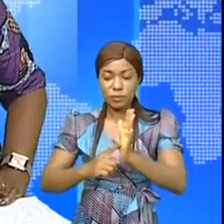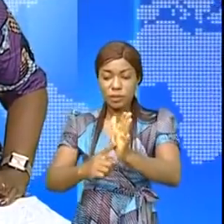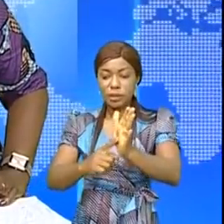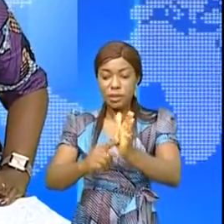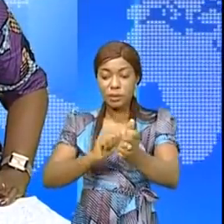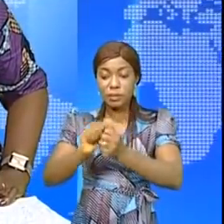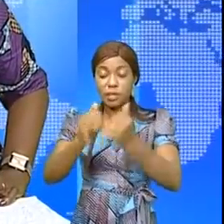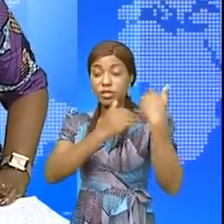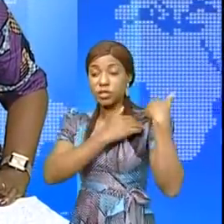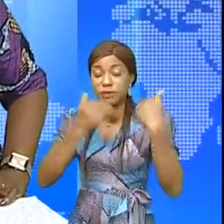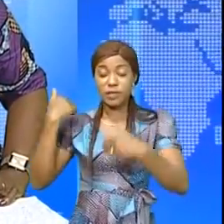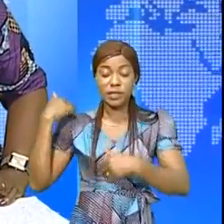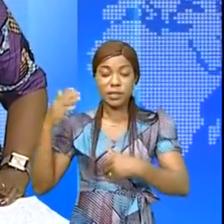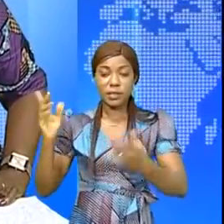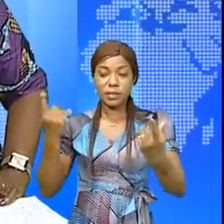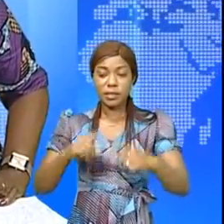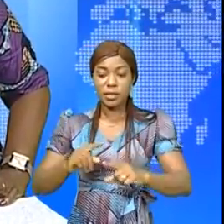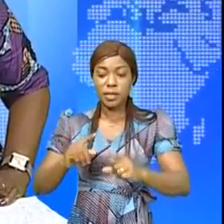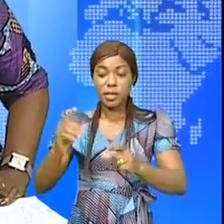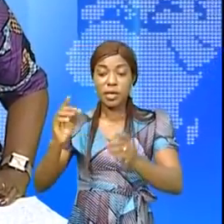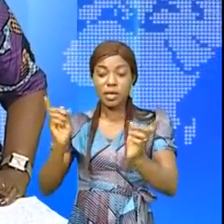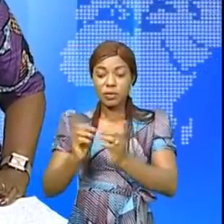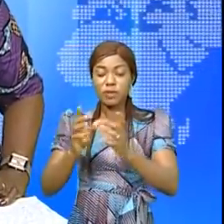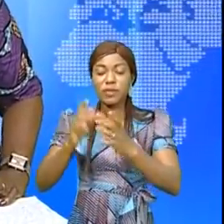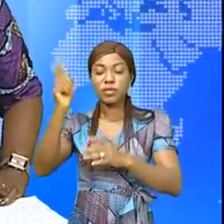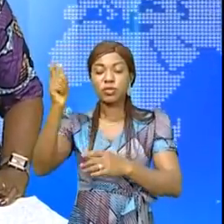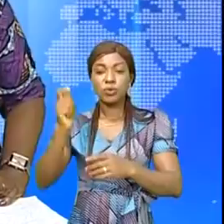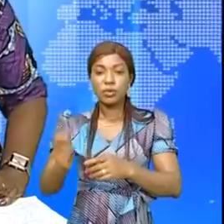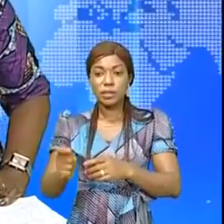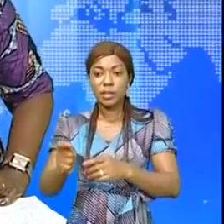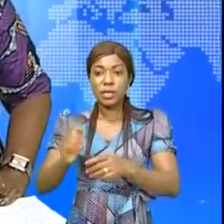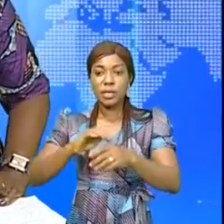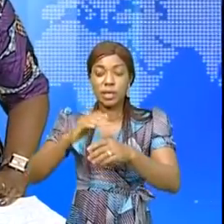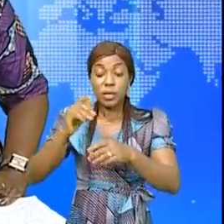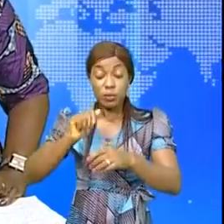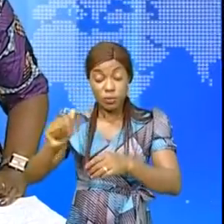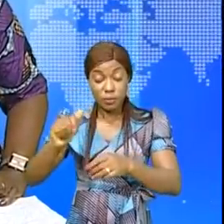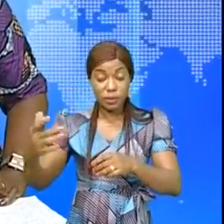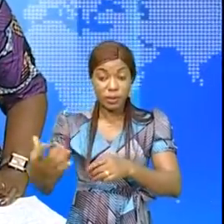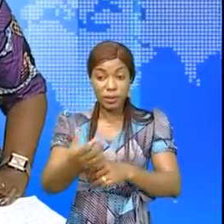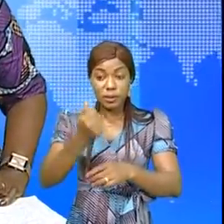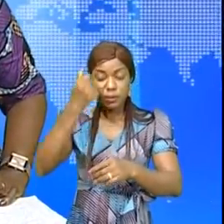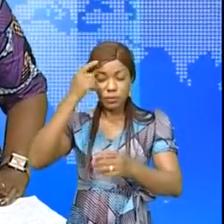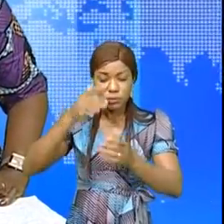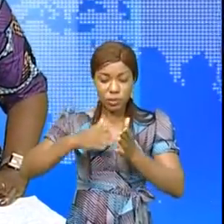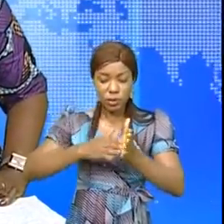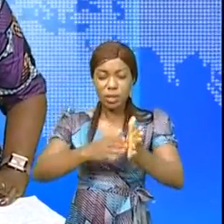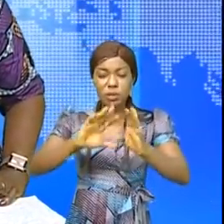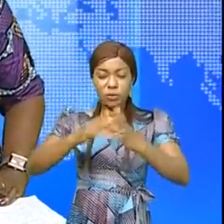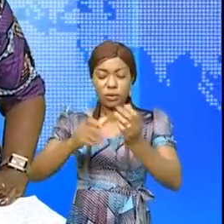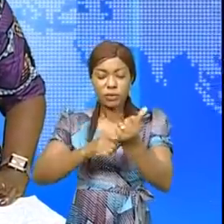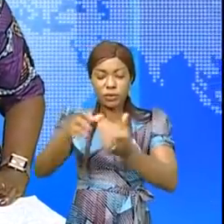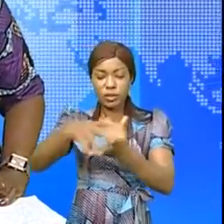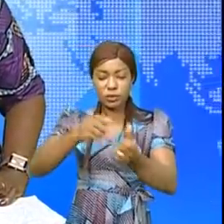de l'État lors de la rencontre avec les forces vives. Félix-Antoine Tshisekedi-Chilombo a pris l'engagement de poursuivre les auteurs de ces crimes.